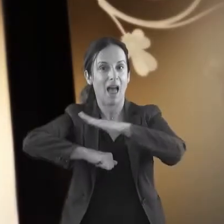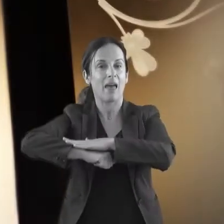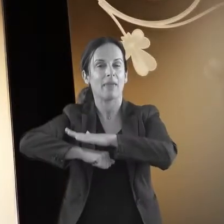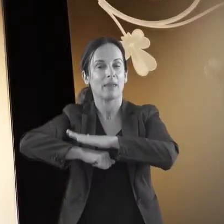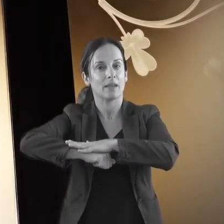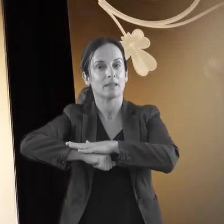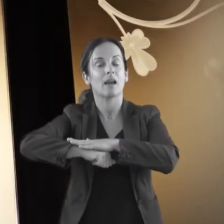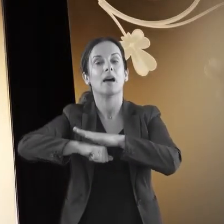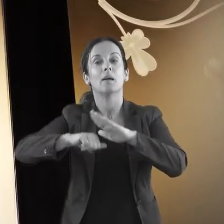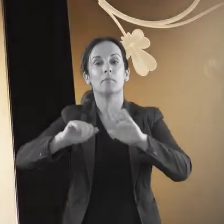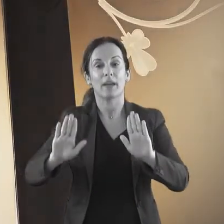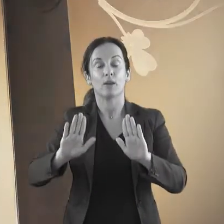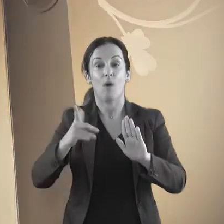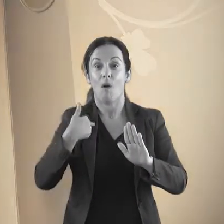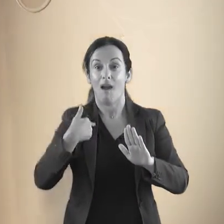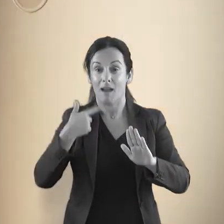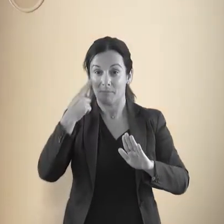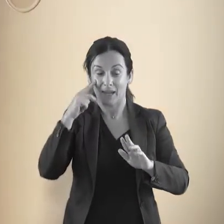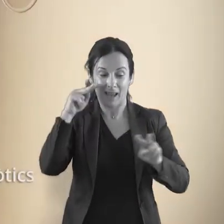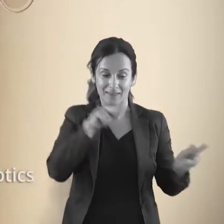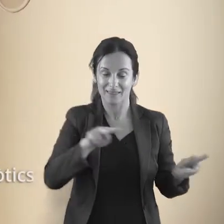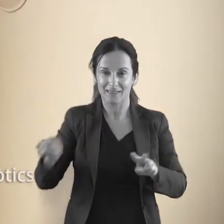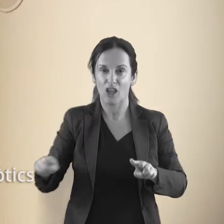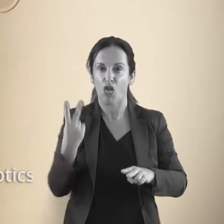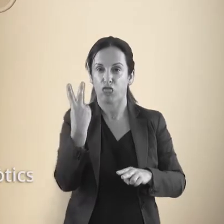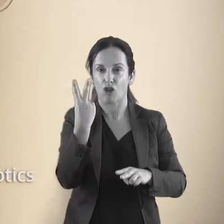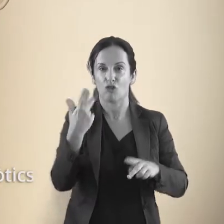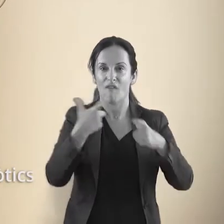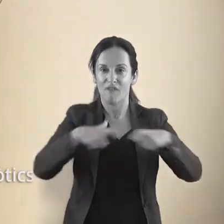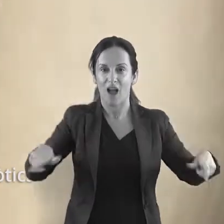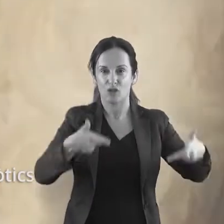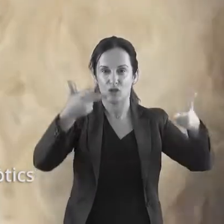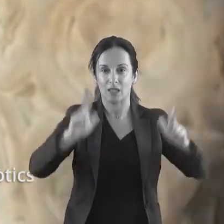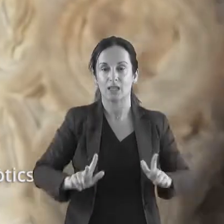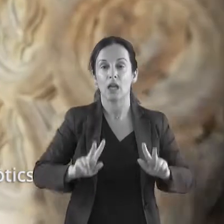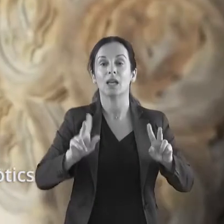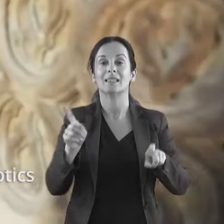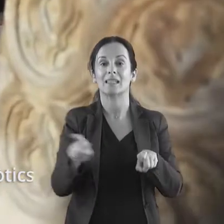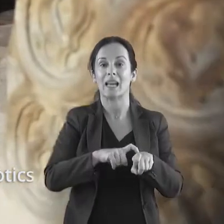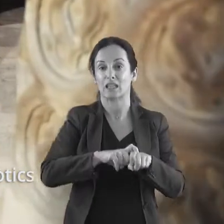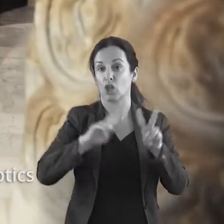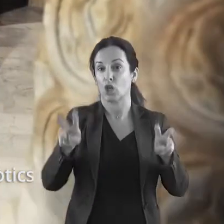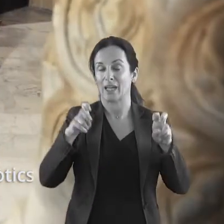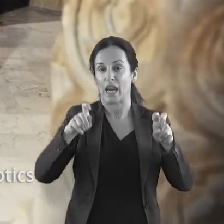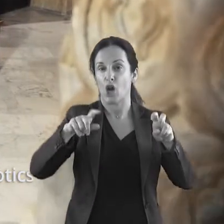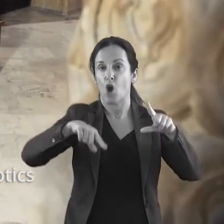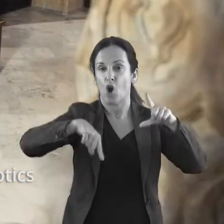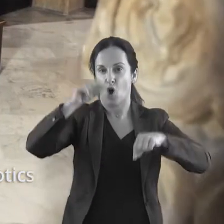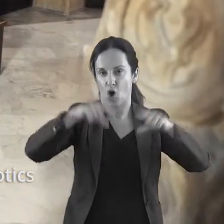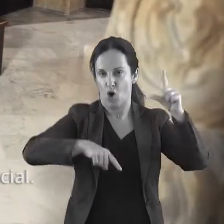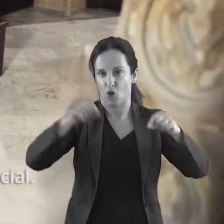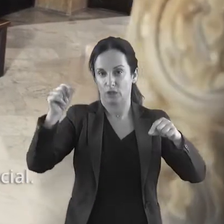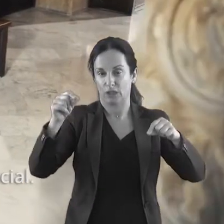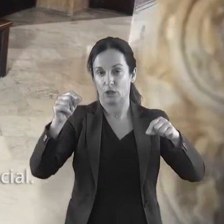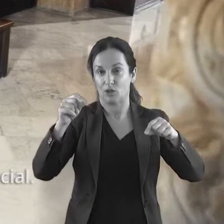Ara ja podem anar cap a la part dreta de la planta noble, però sense oblidar abans els dos banys neogòtics situats a banda i